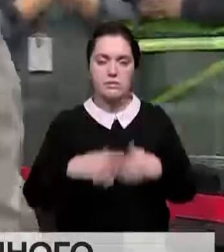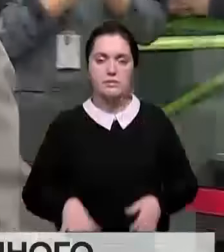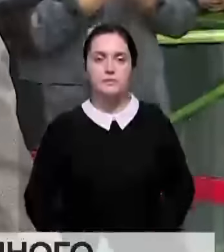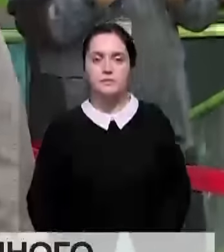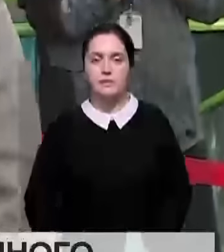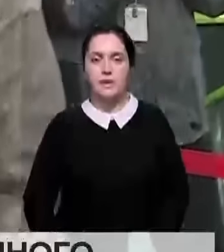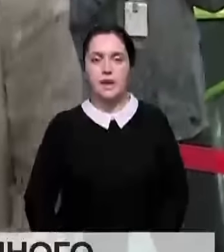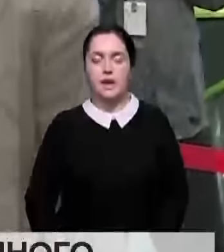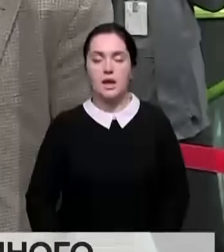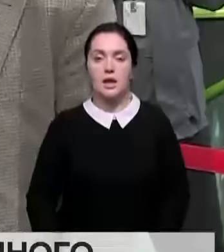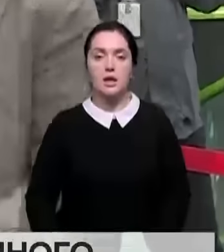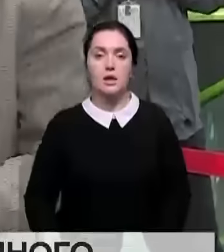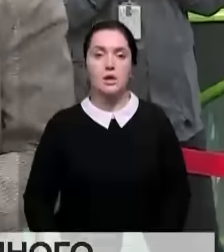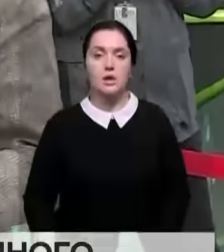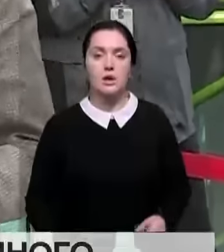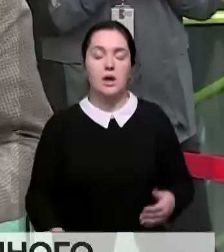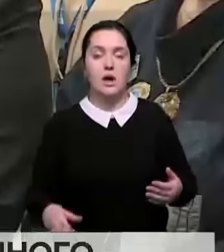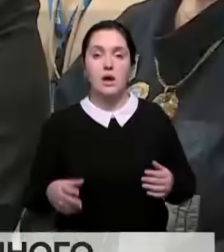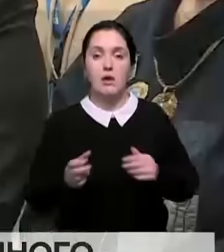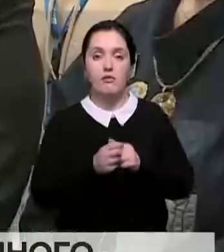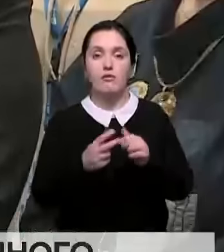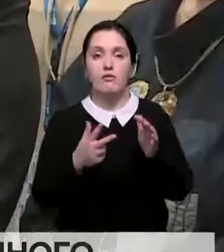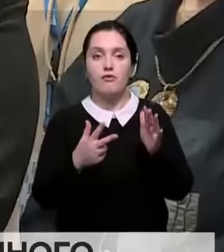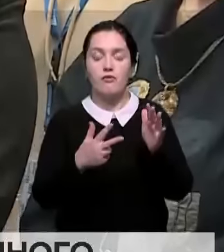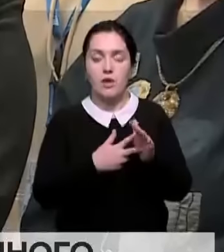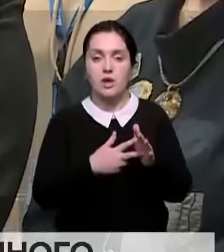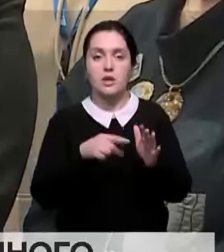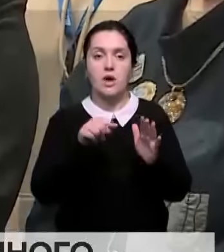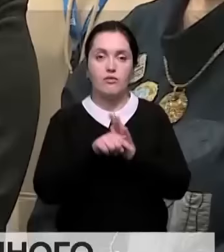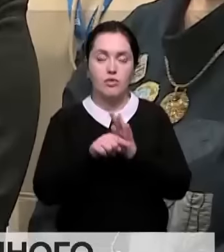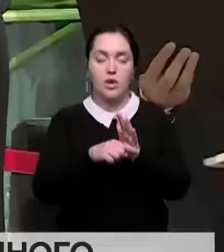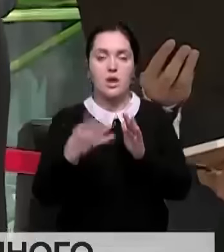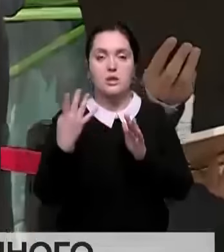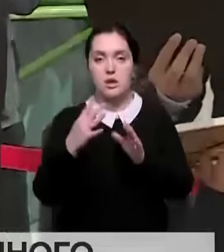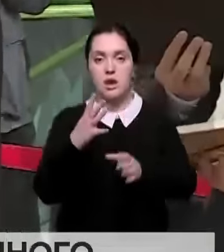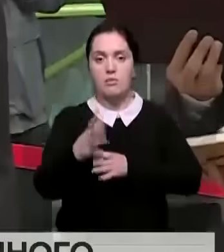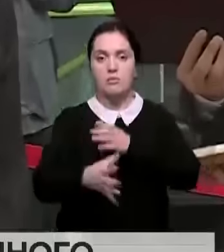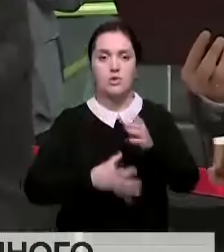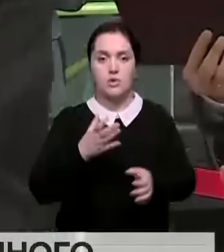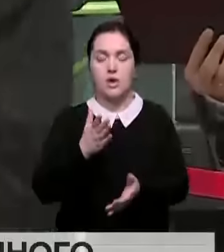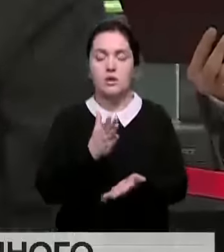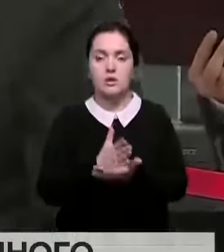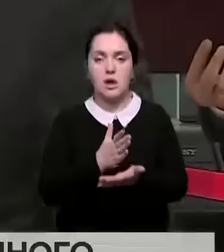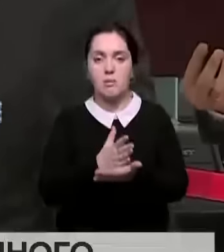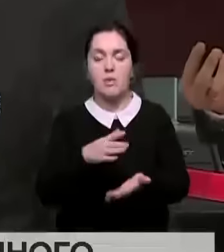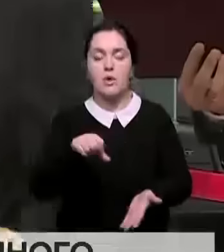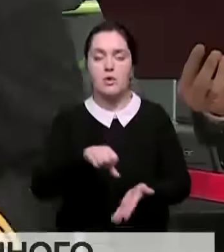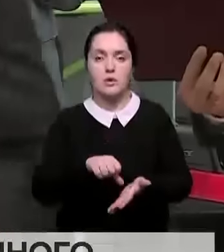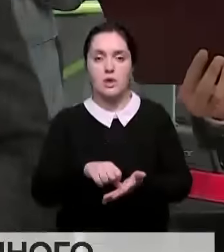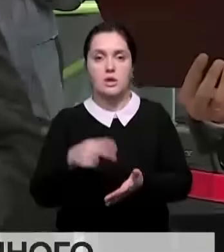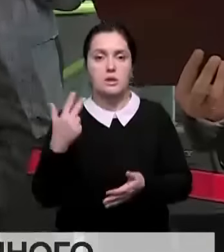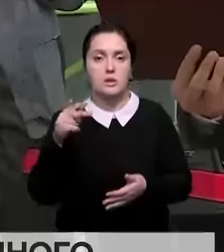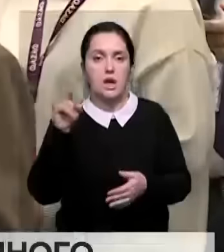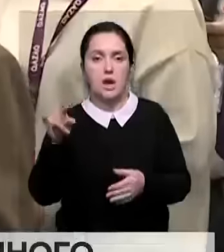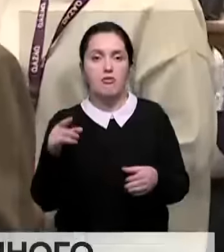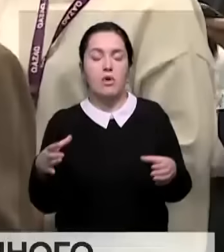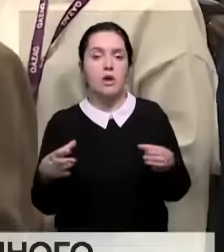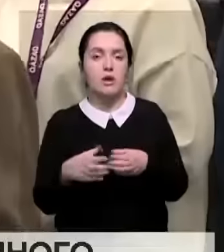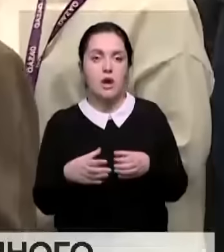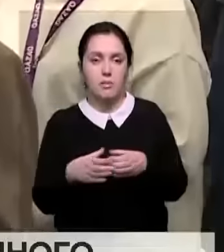Воздушная гавань Астаны выполняет рейсы по 18 внутренним и 40 международным направлениям. Задействовано 30 авиакомпаний, 5 из